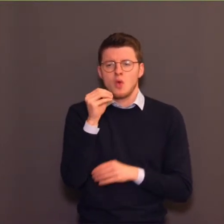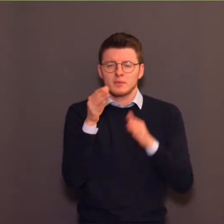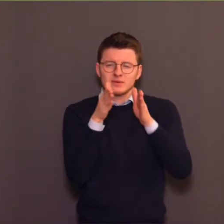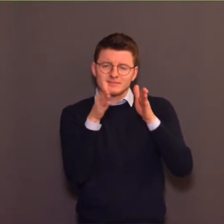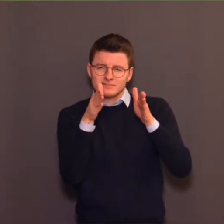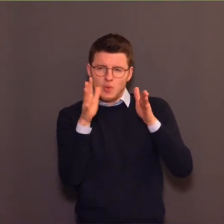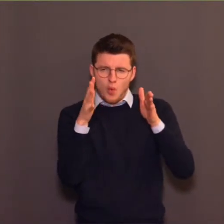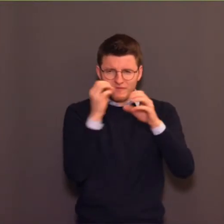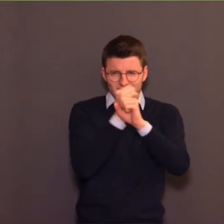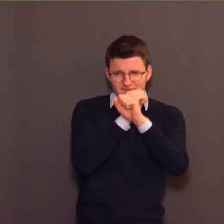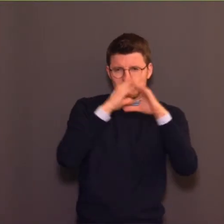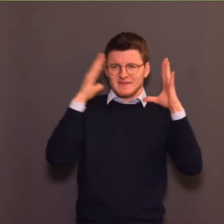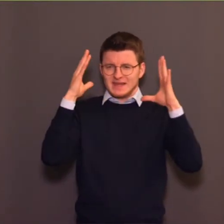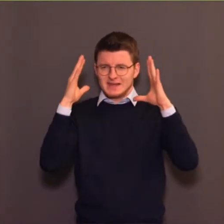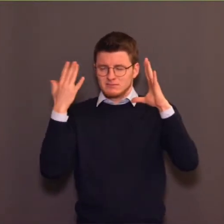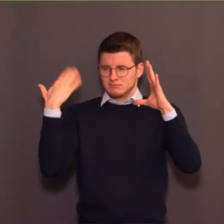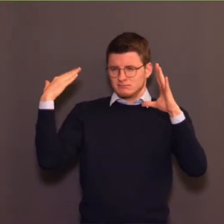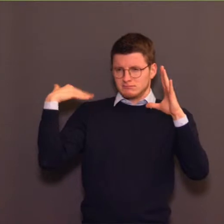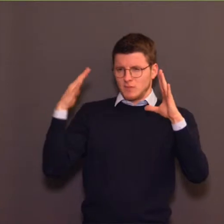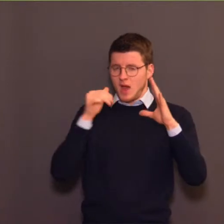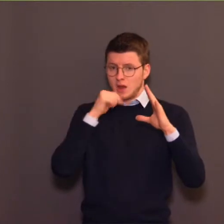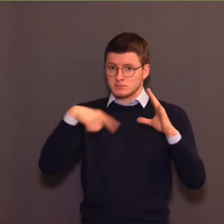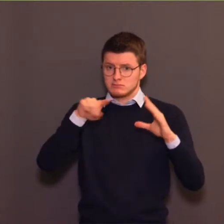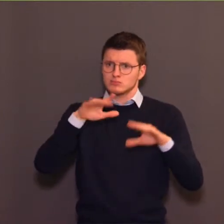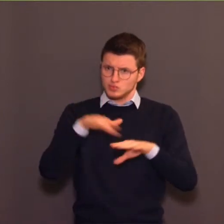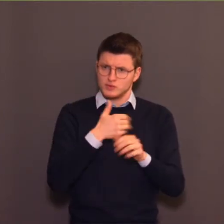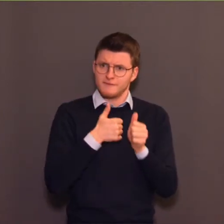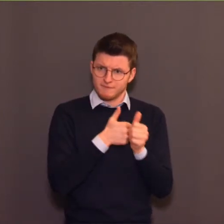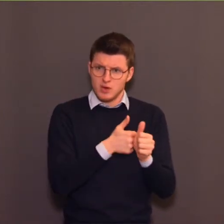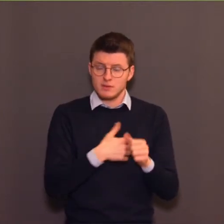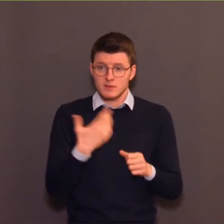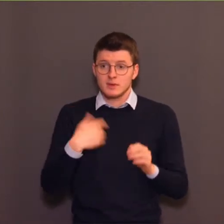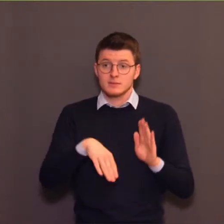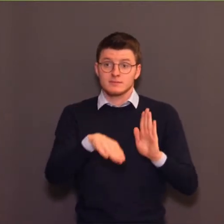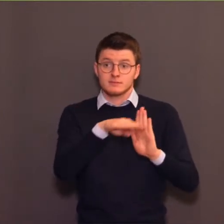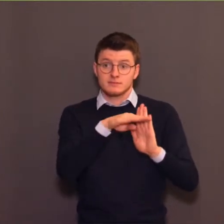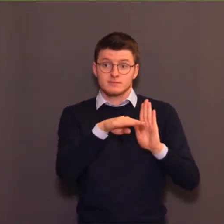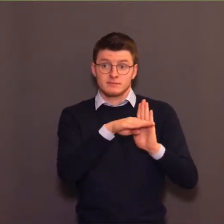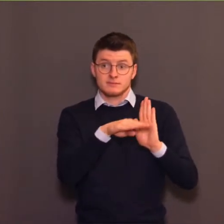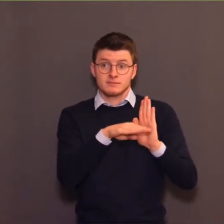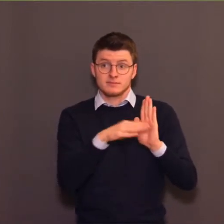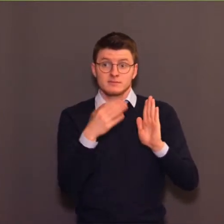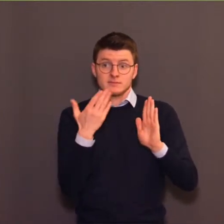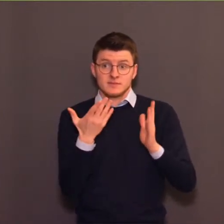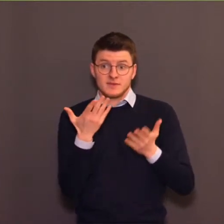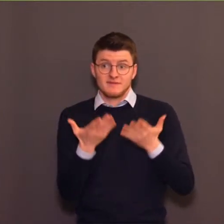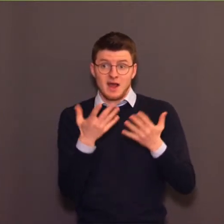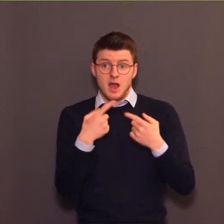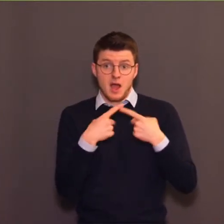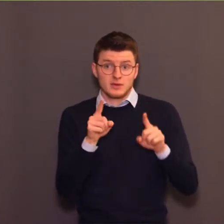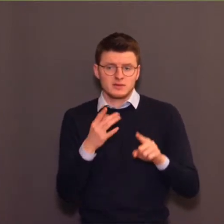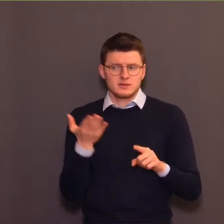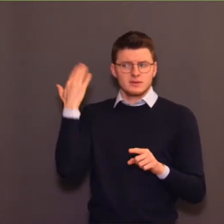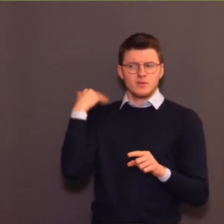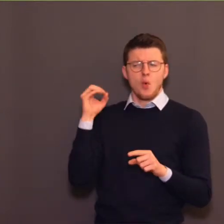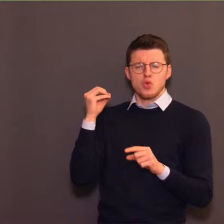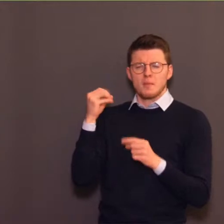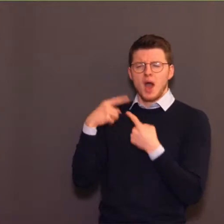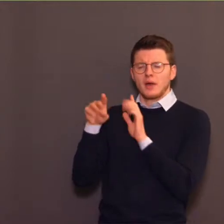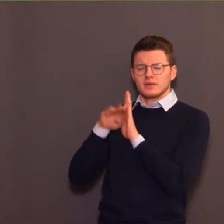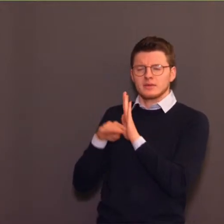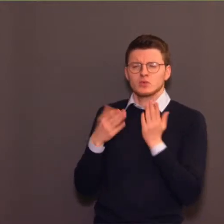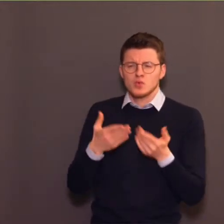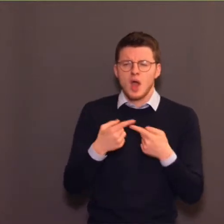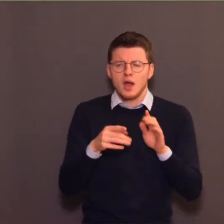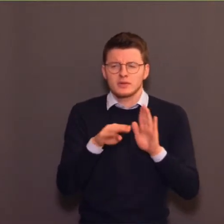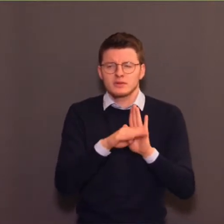is indicatief. De maatregelen zijn momenteel licht anders dan eind oktober, maar de impact kan